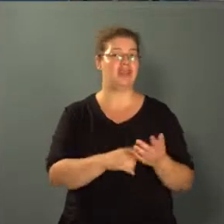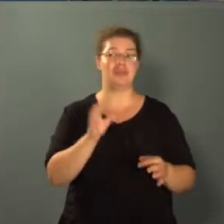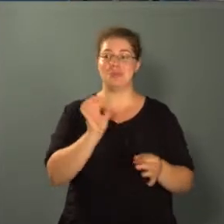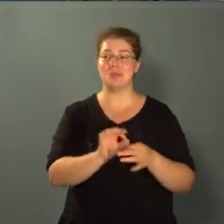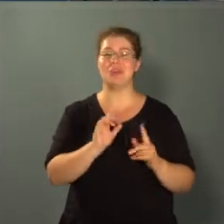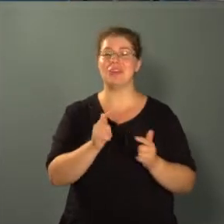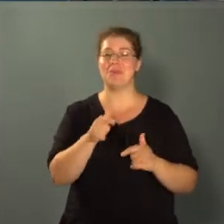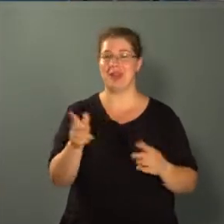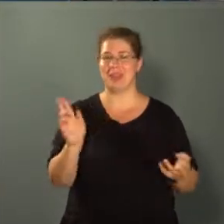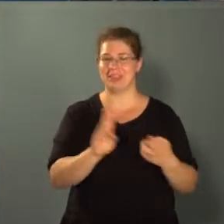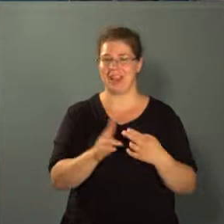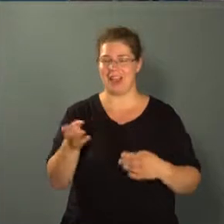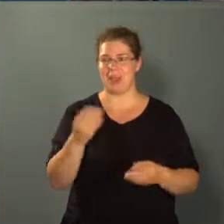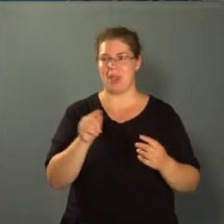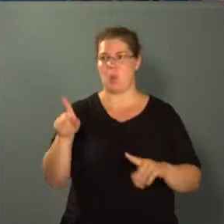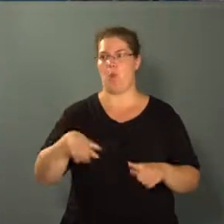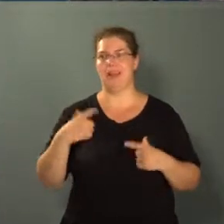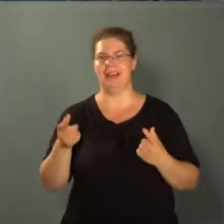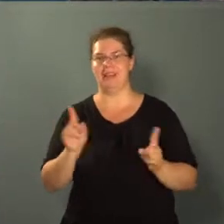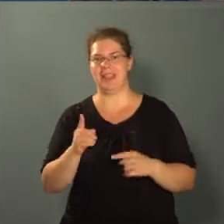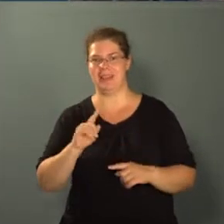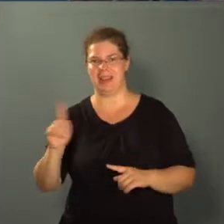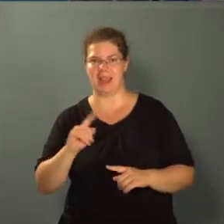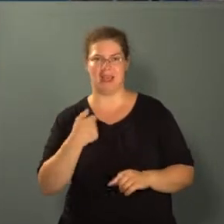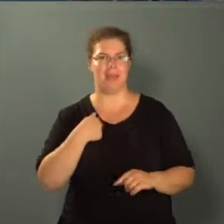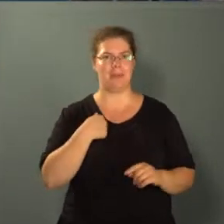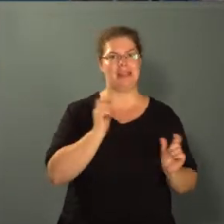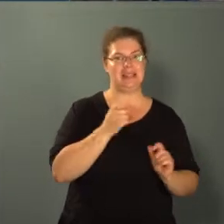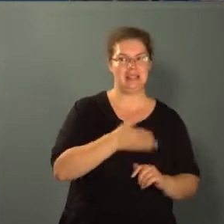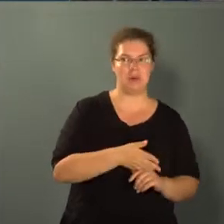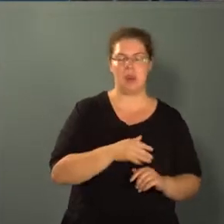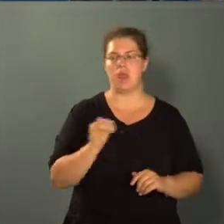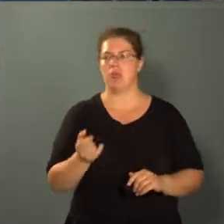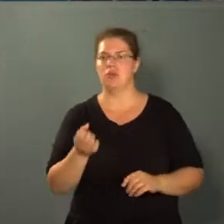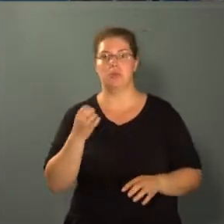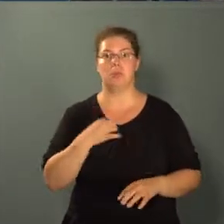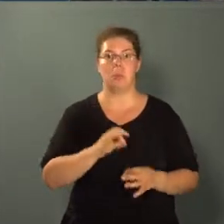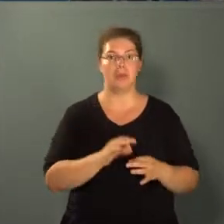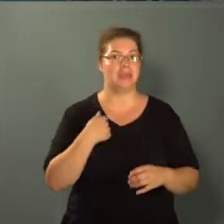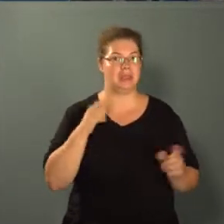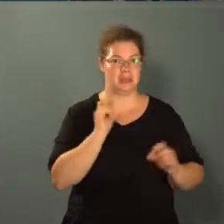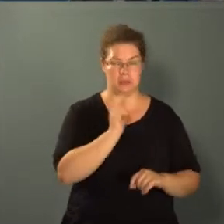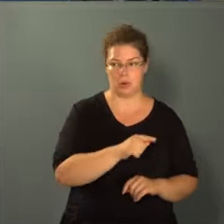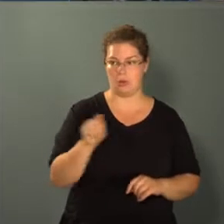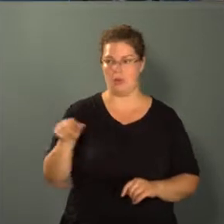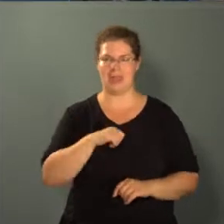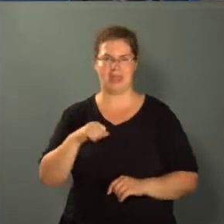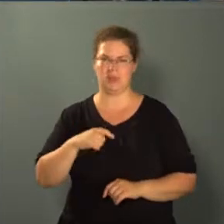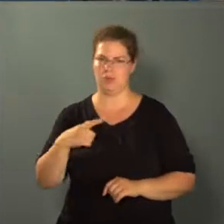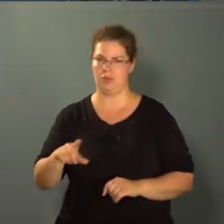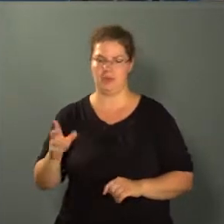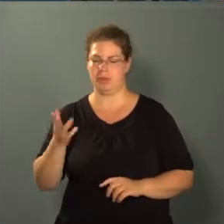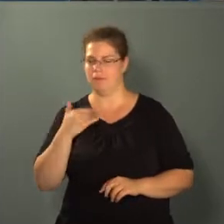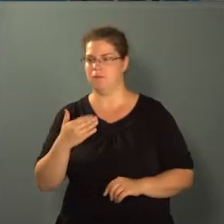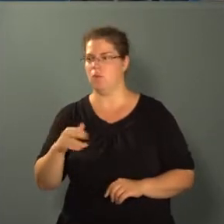pont Csepelen jöttünk össze, mert ő élő zenére járt, én meg diszkóra. És pont amikor én diszkóra mentem, ő egyedül volt, nem volt,